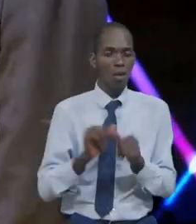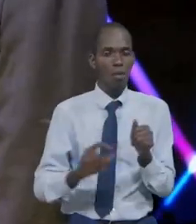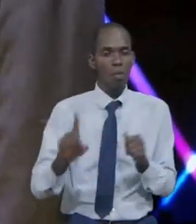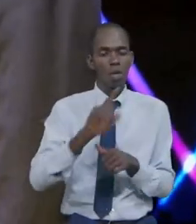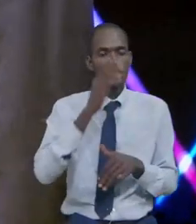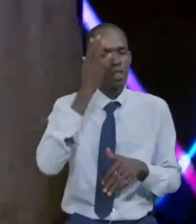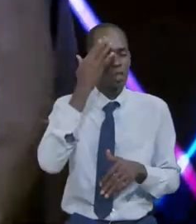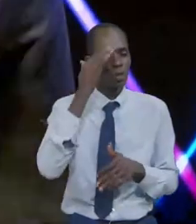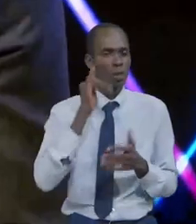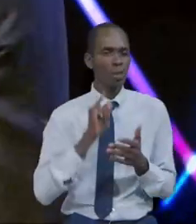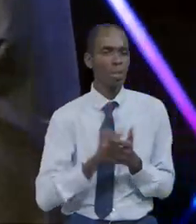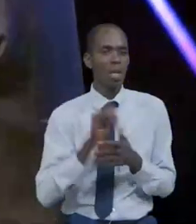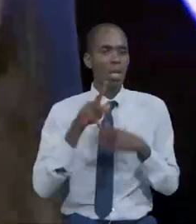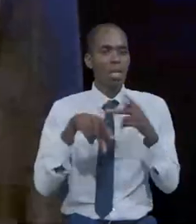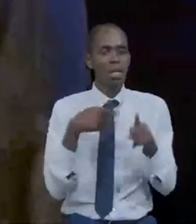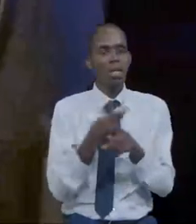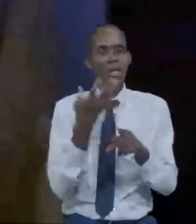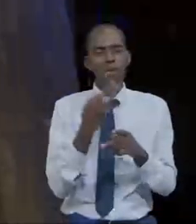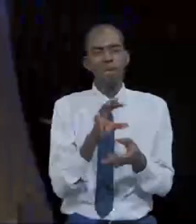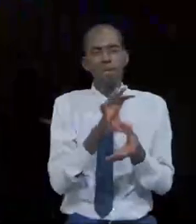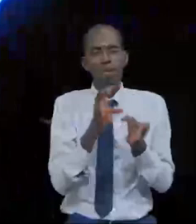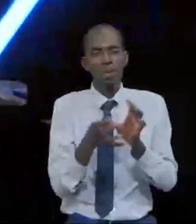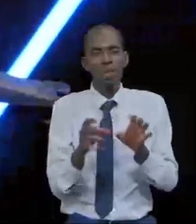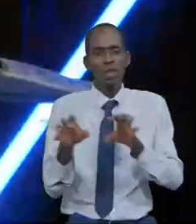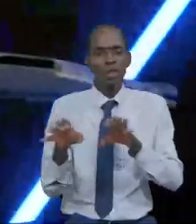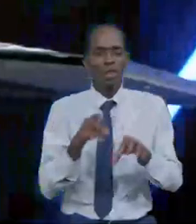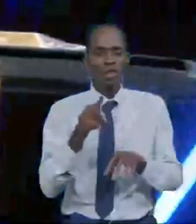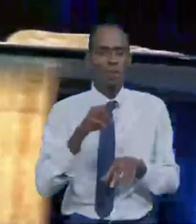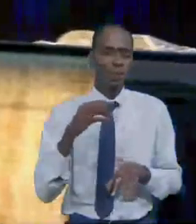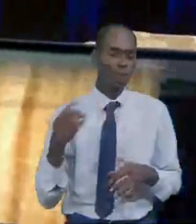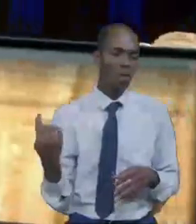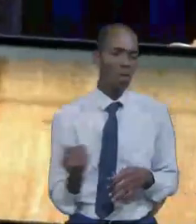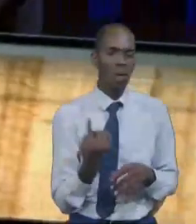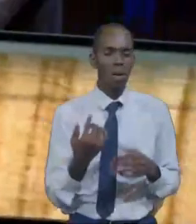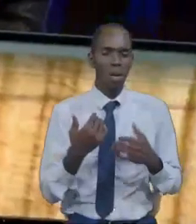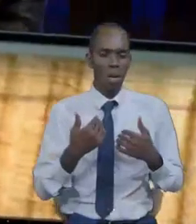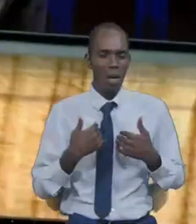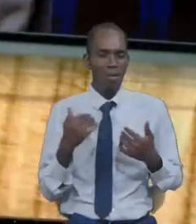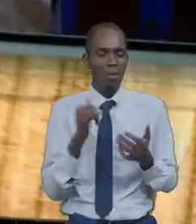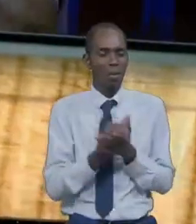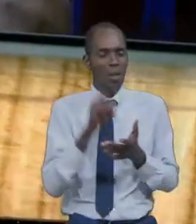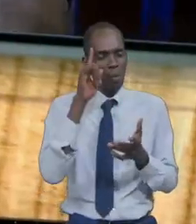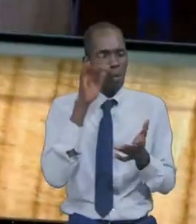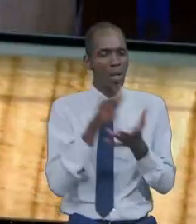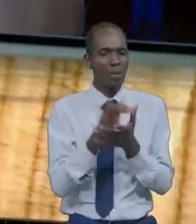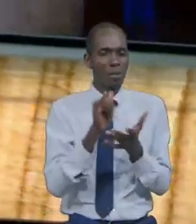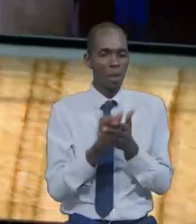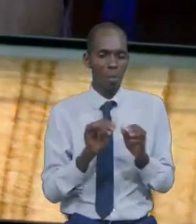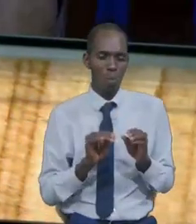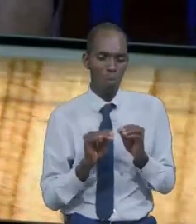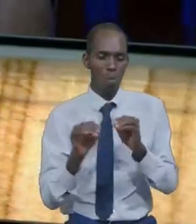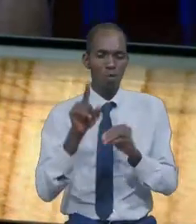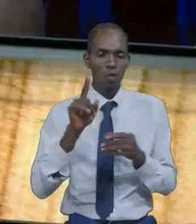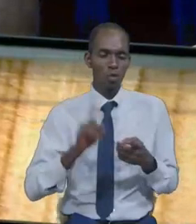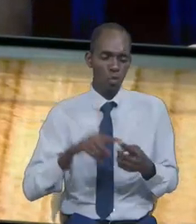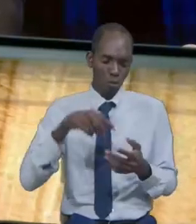et comment tu t'es converti? Est-ce que tu as une conviction qui t'a poussé? Et sur tes genoux,